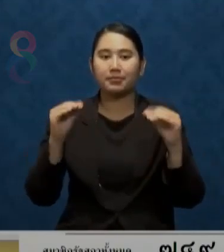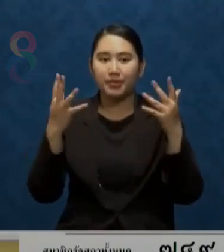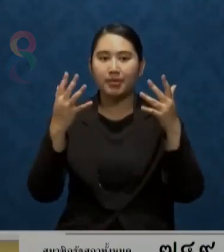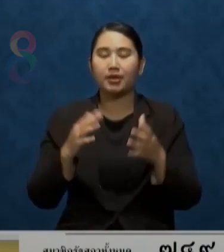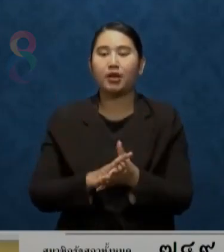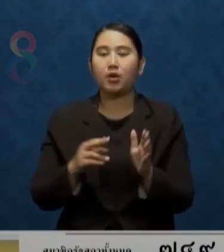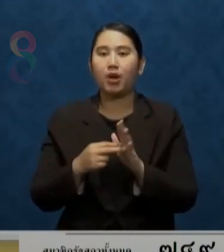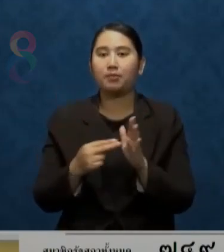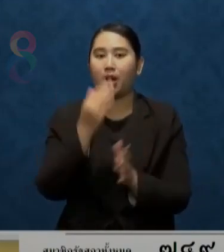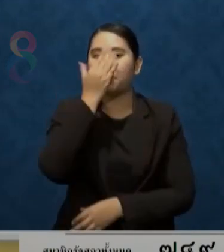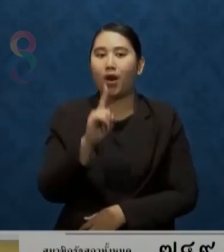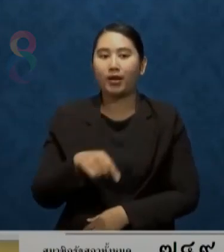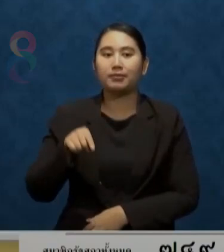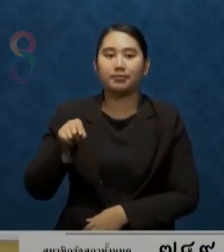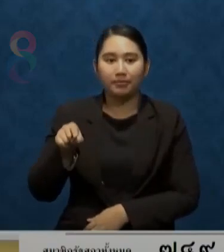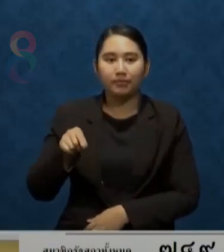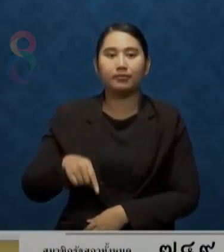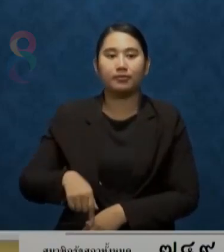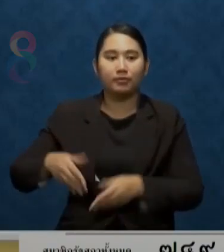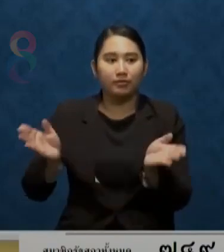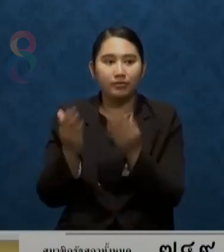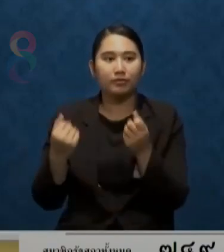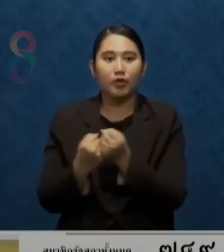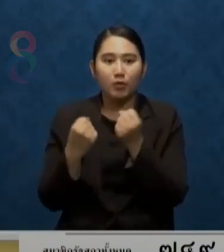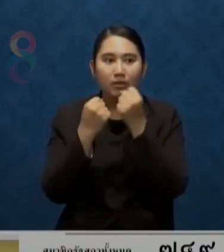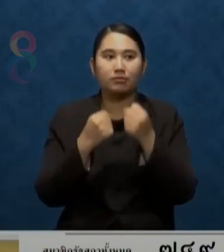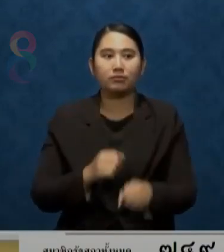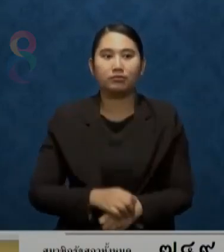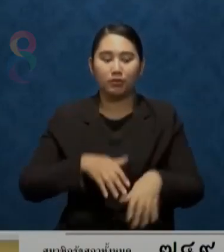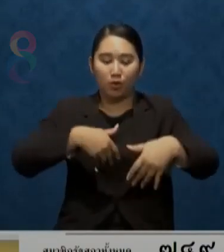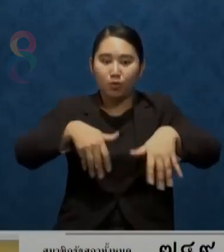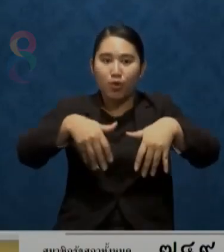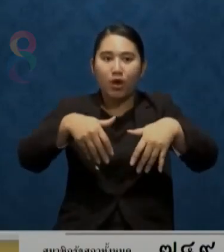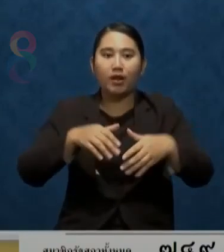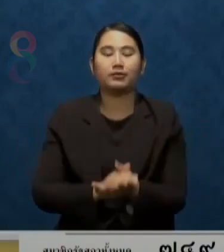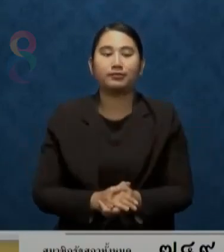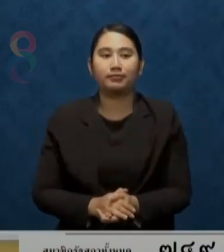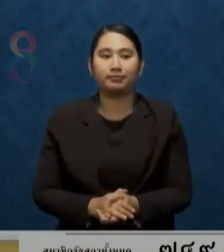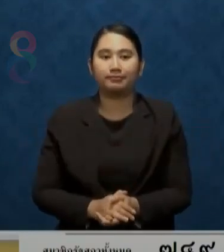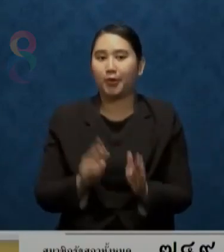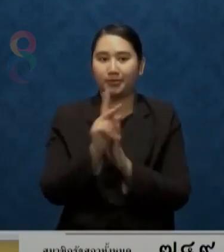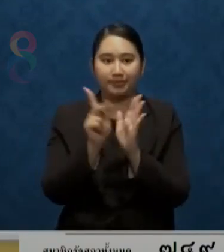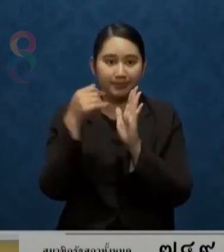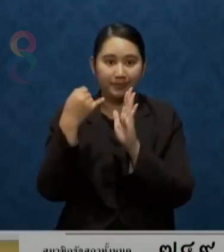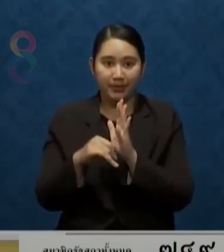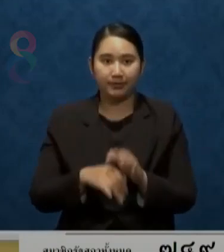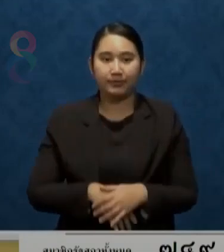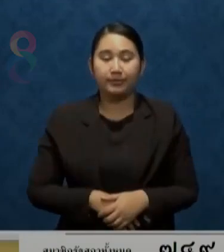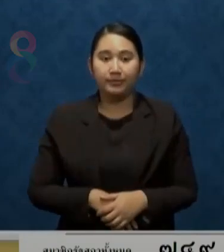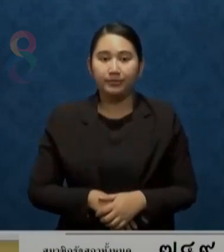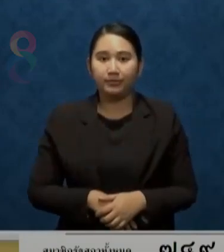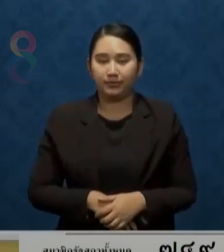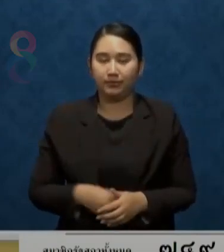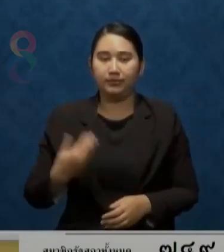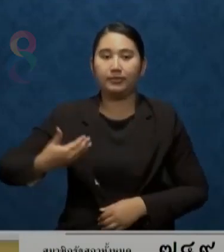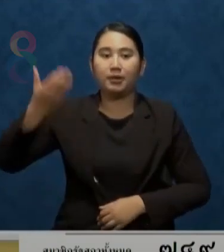มันก็เกิดจากที่พวกท่านไปยุยงส่งเสริมประชาชนให้กระทำสิ่งที่ไม่ผิดกฎหมายซึ่งที่ผ่